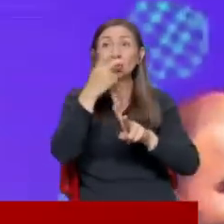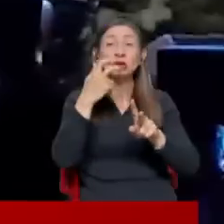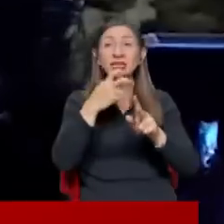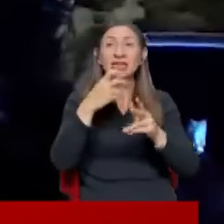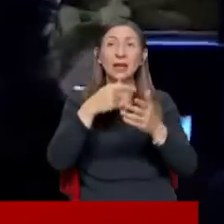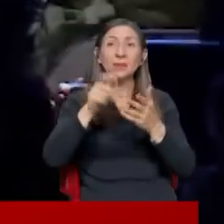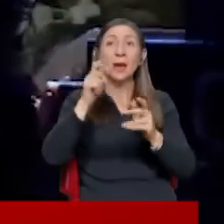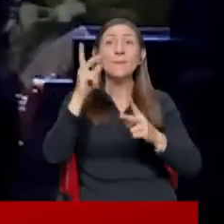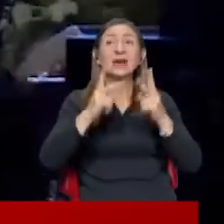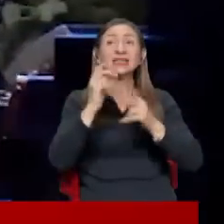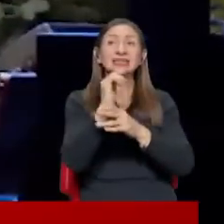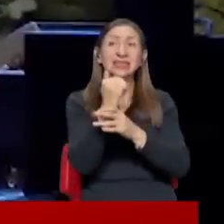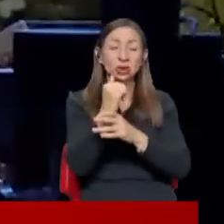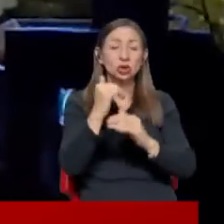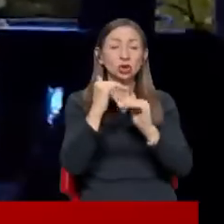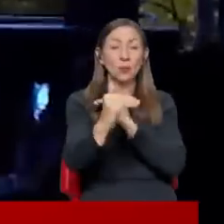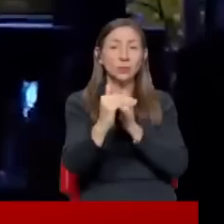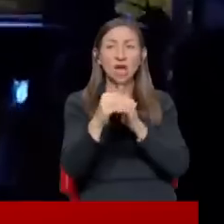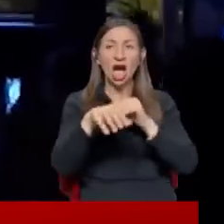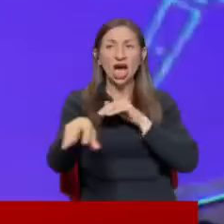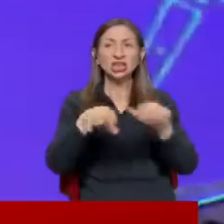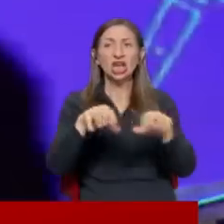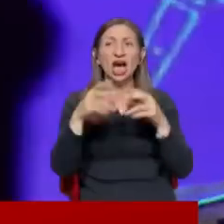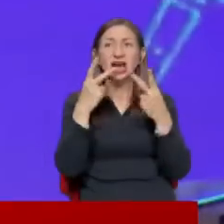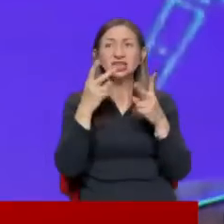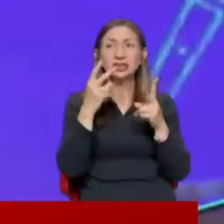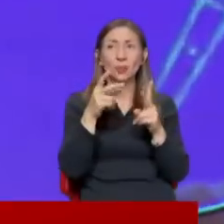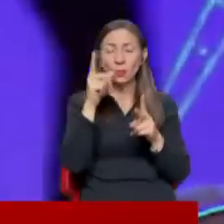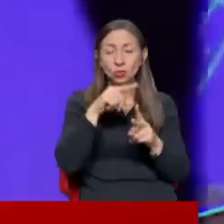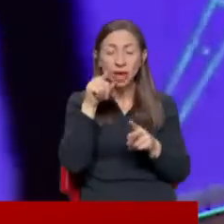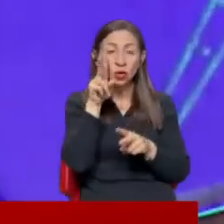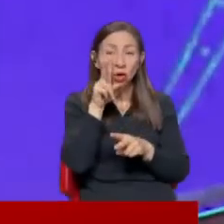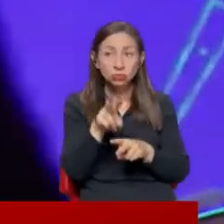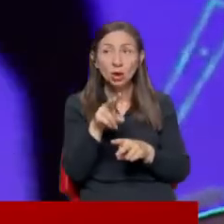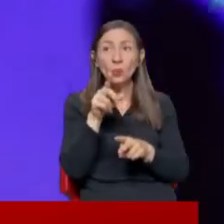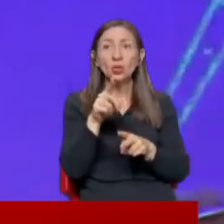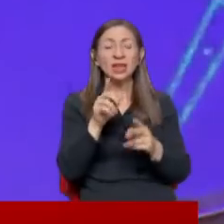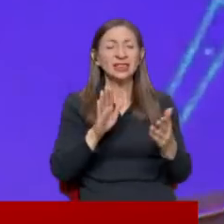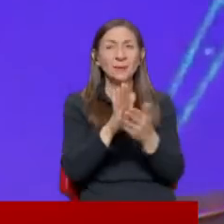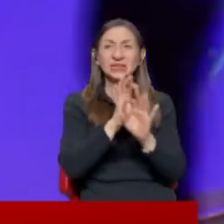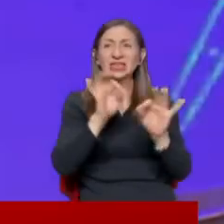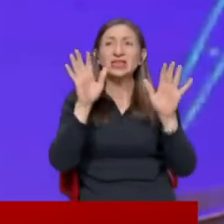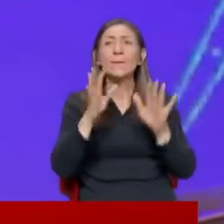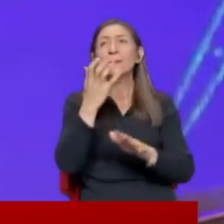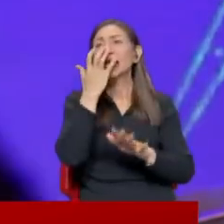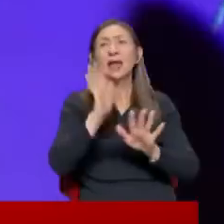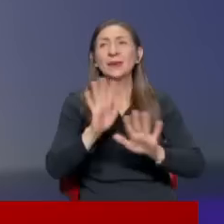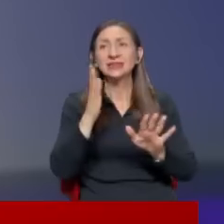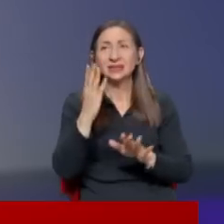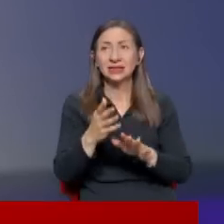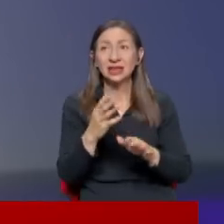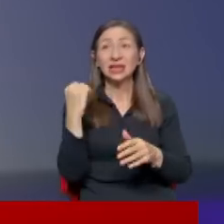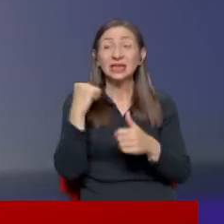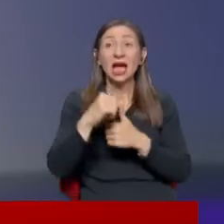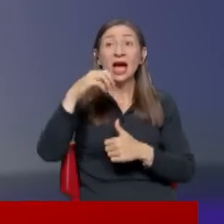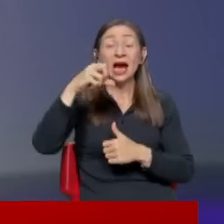etti. Bazı sanatçıların toplumumuzu ayrıştırıcı açıklamalarını gördüğümüzde buna tepkisiz kalmamız beklenemezdi. Yine